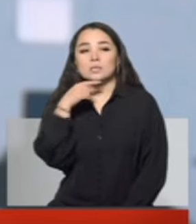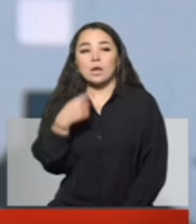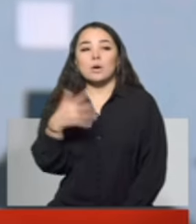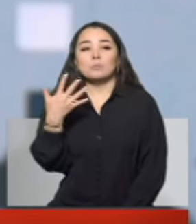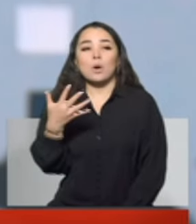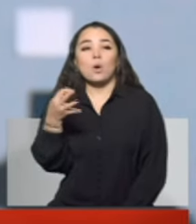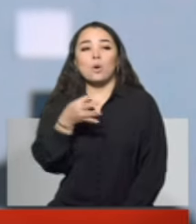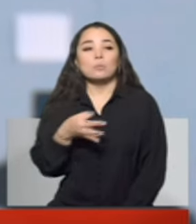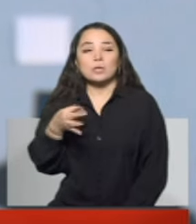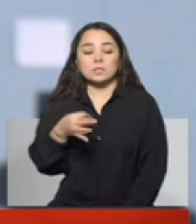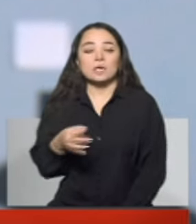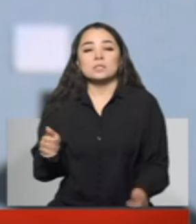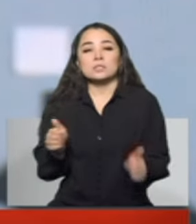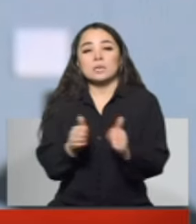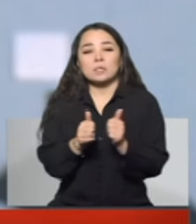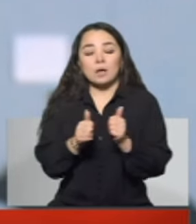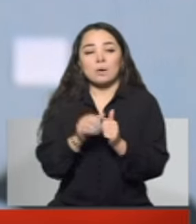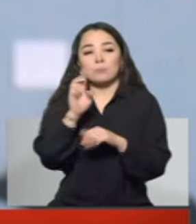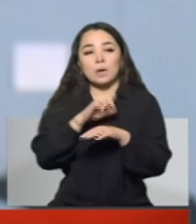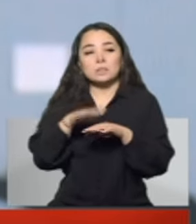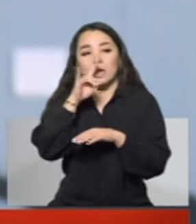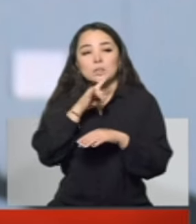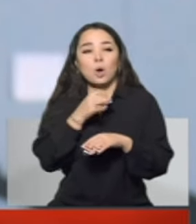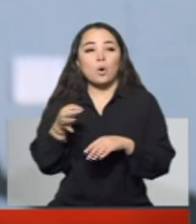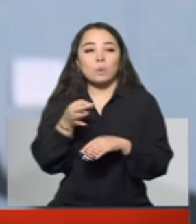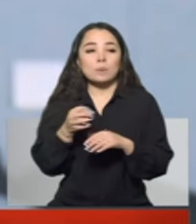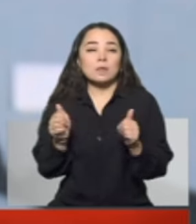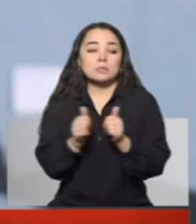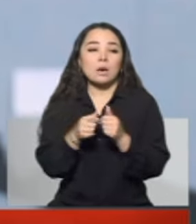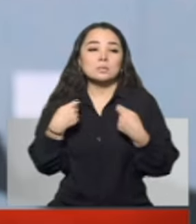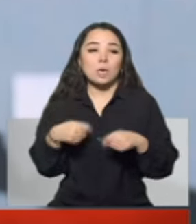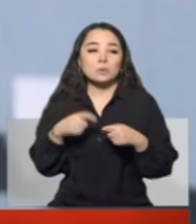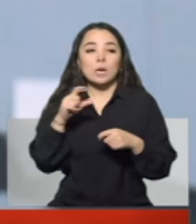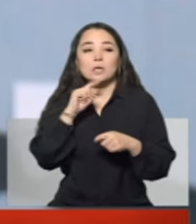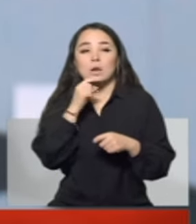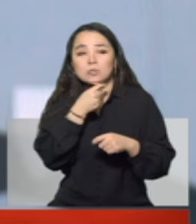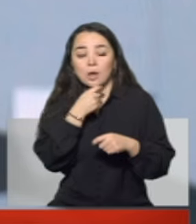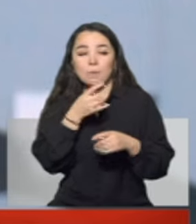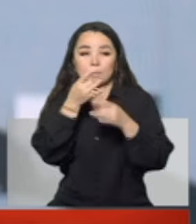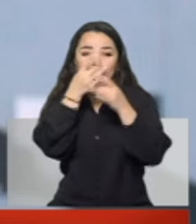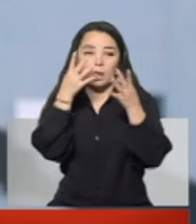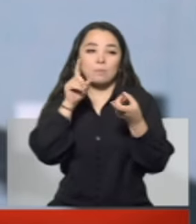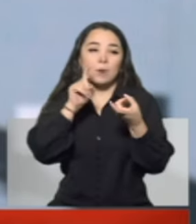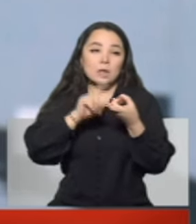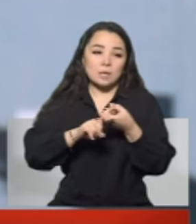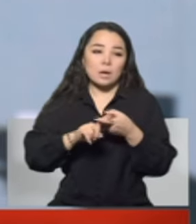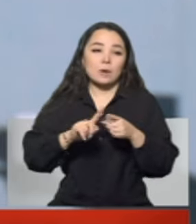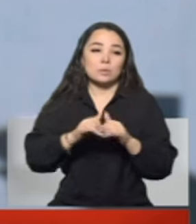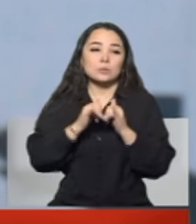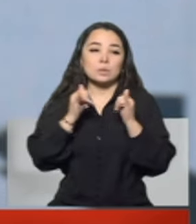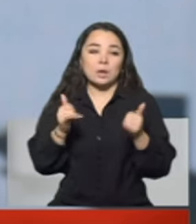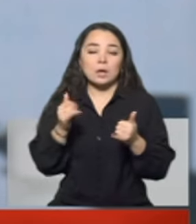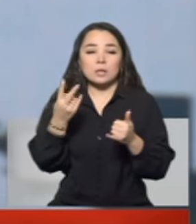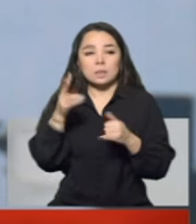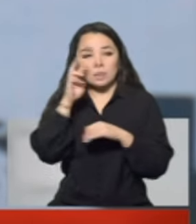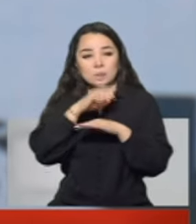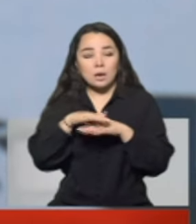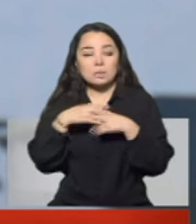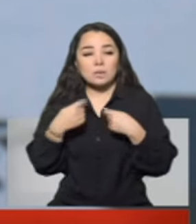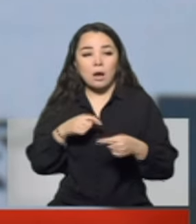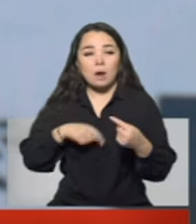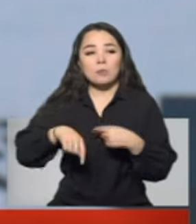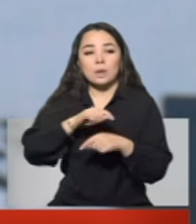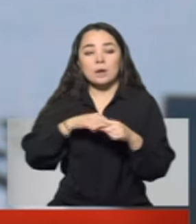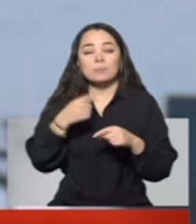Ресейдің 5 облысымен шектесетін Батыс Қазақстан өңірінің көршілермен сауда экономикалық мәдени байланысы берік. Екі ел арасындағы тауар